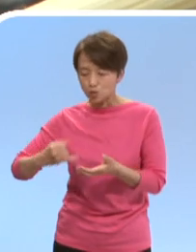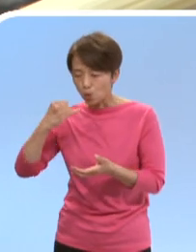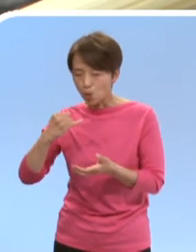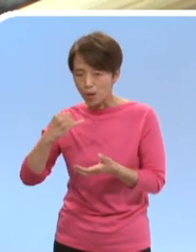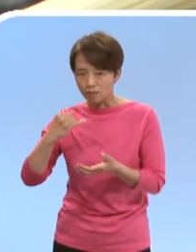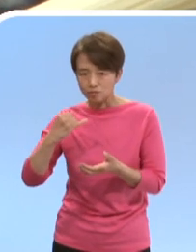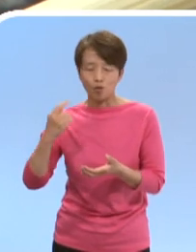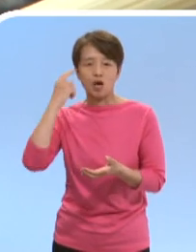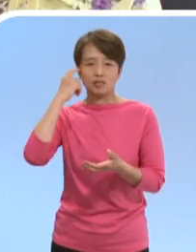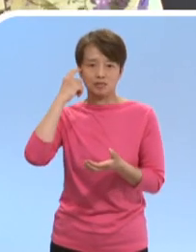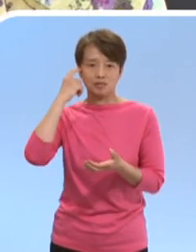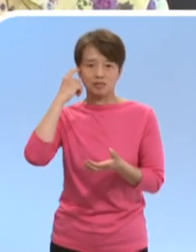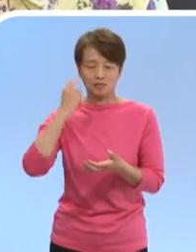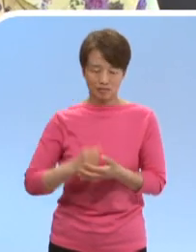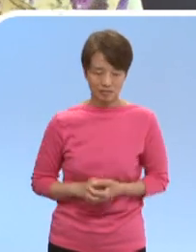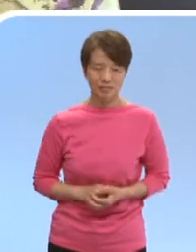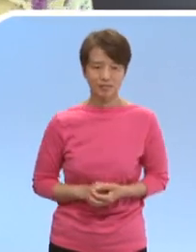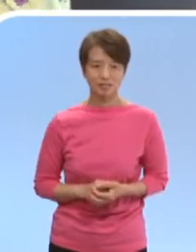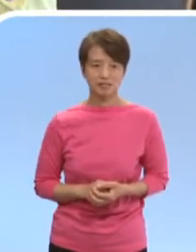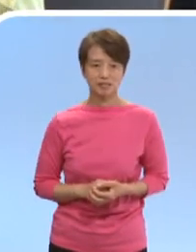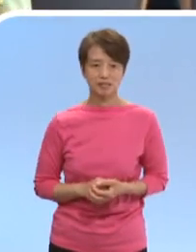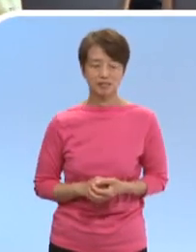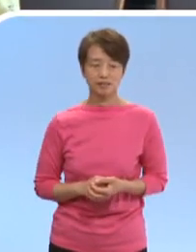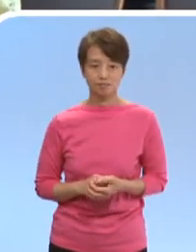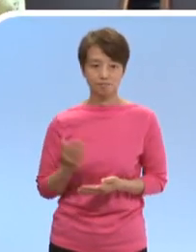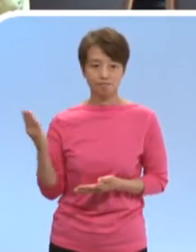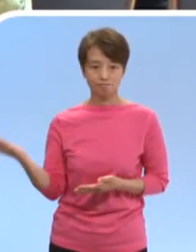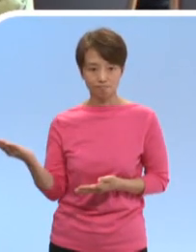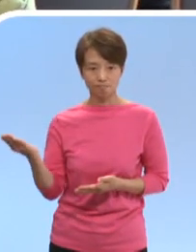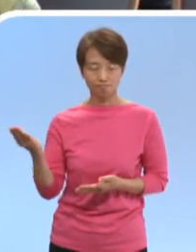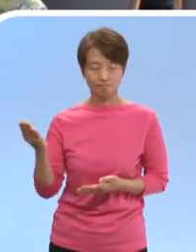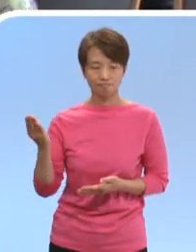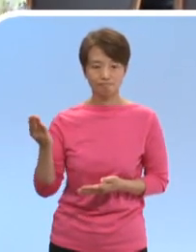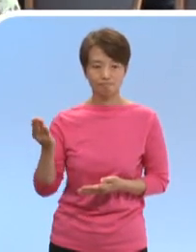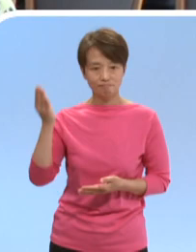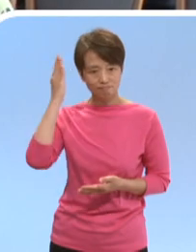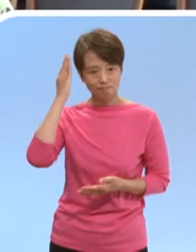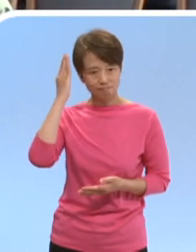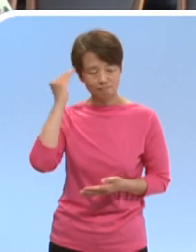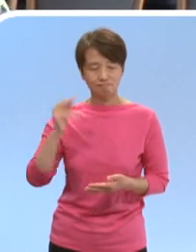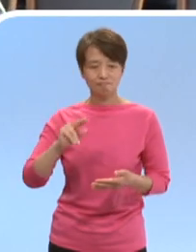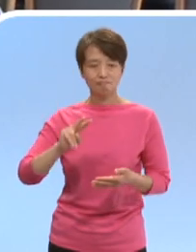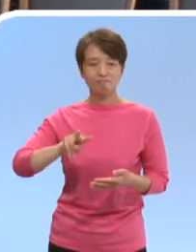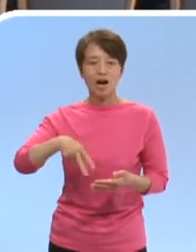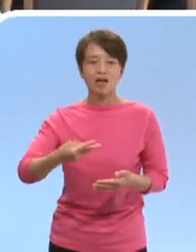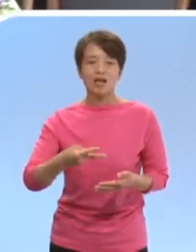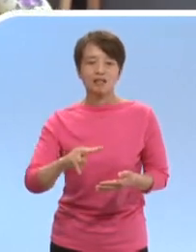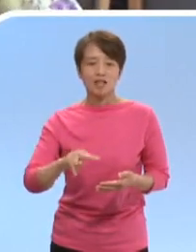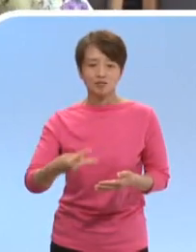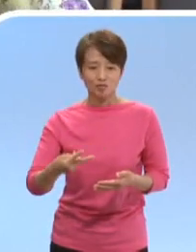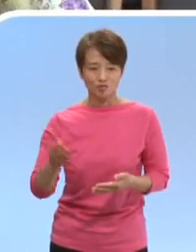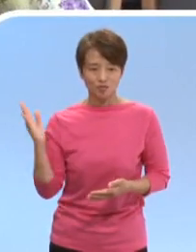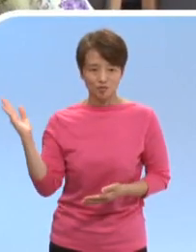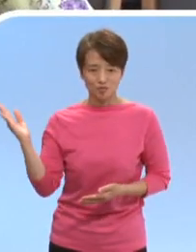おそうめん。 さらに、 揚げ麺に。 揚げて